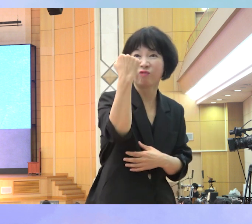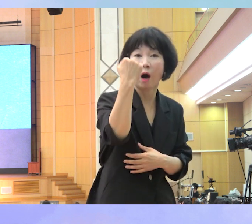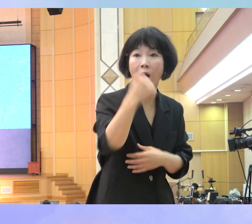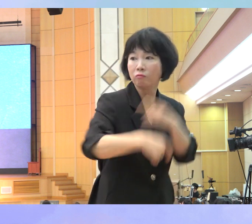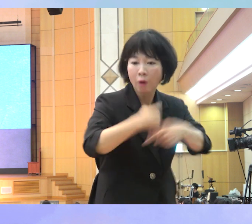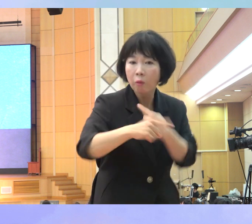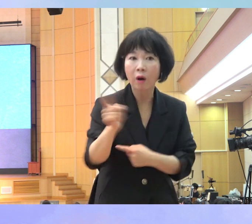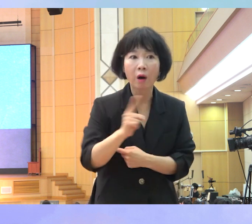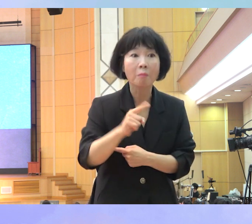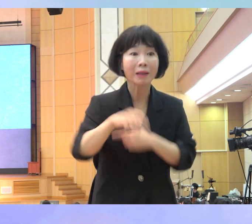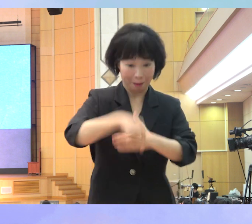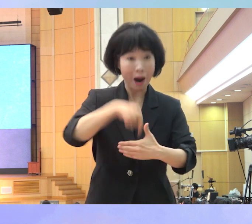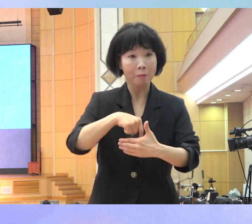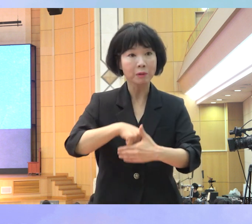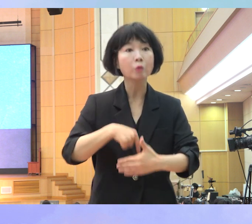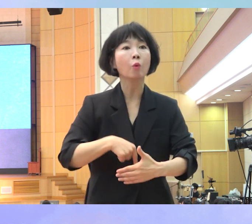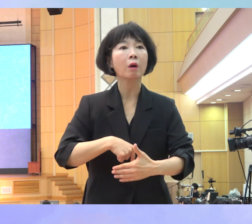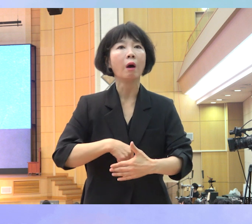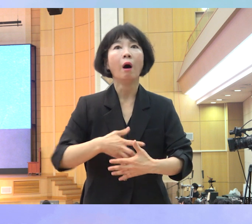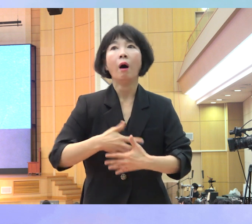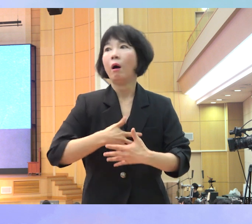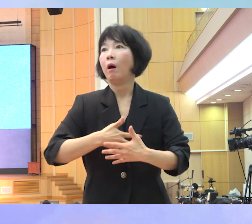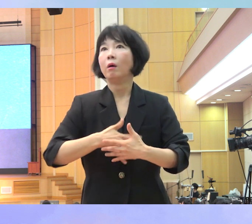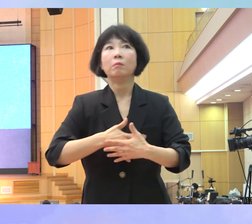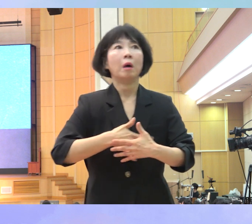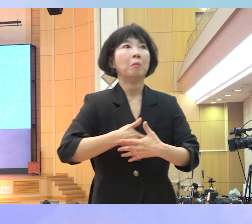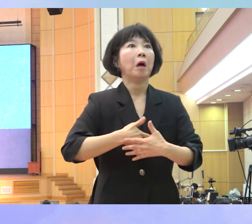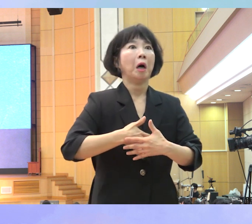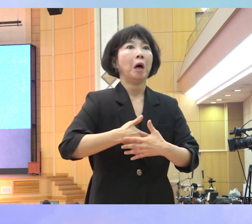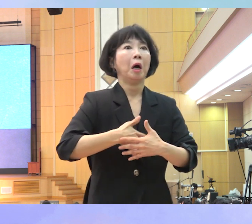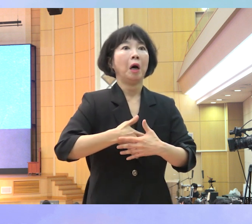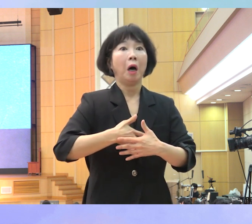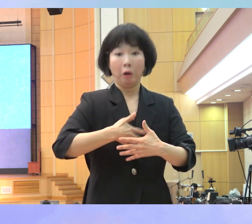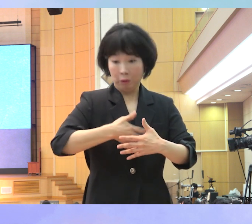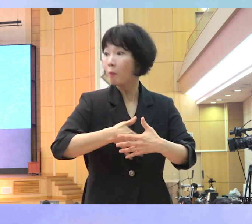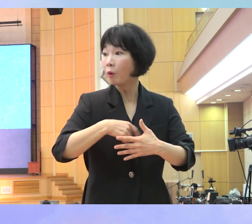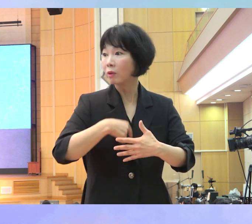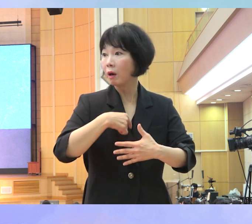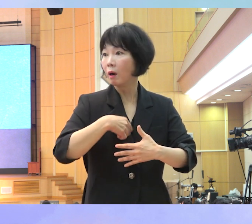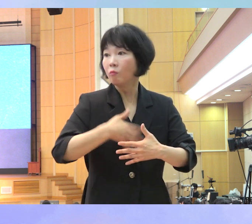그리고 불안하면은 어떤 말을 해요? 마음이 불안하면 불안한 말을 해요.